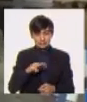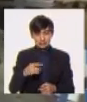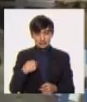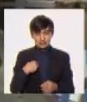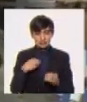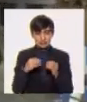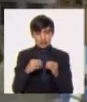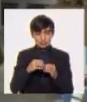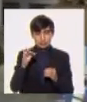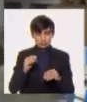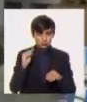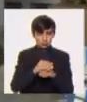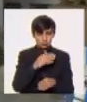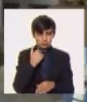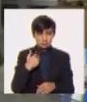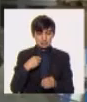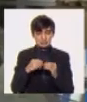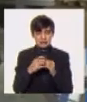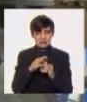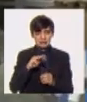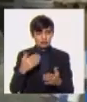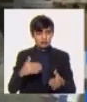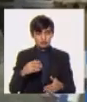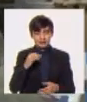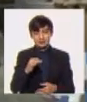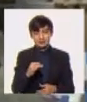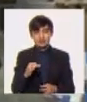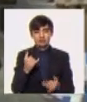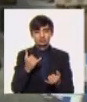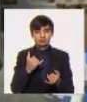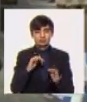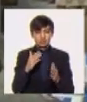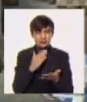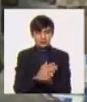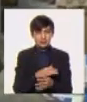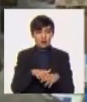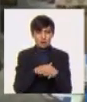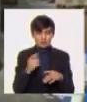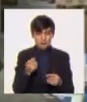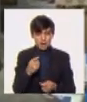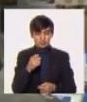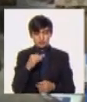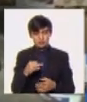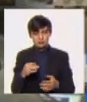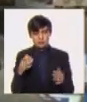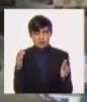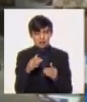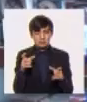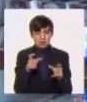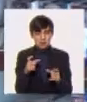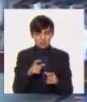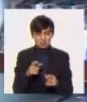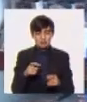даже 10% накрутки нету. А с учетом того, что сейчас такое положение, народу мало, маленькие магазины не